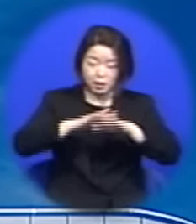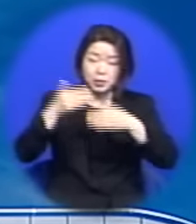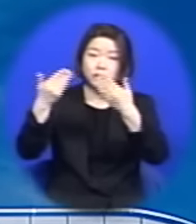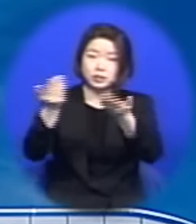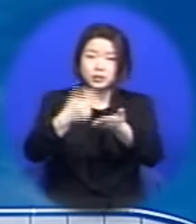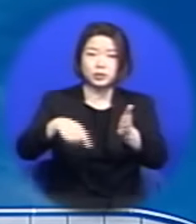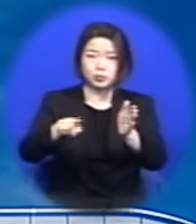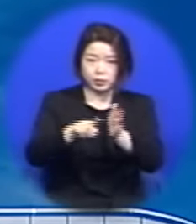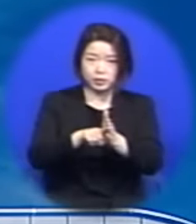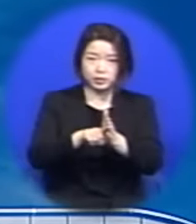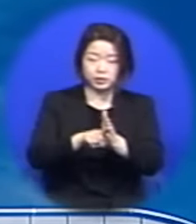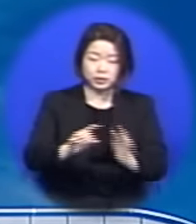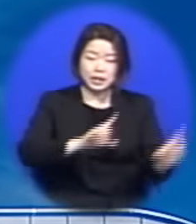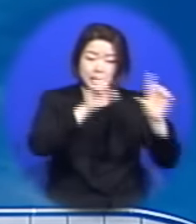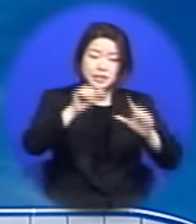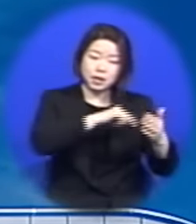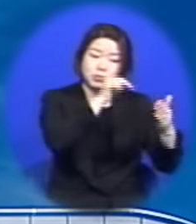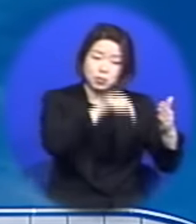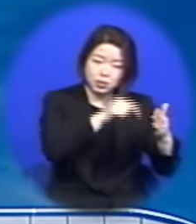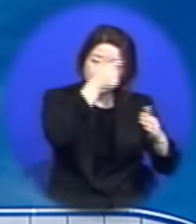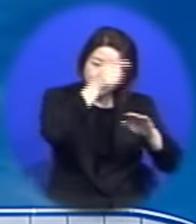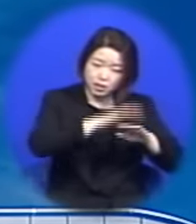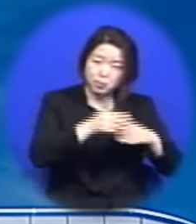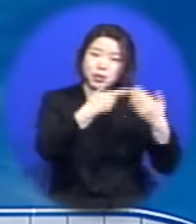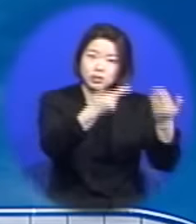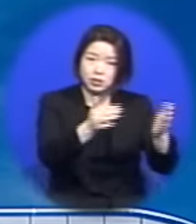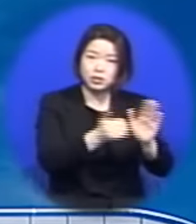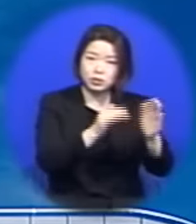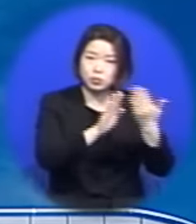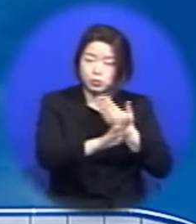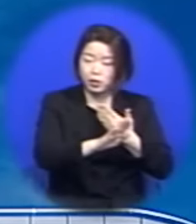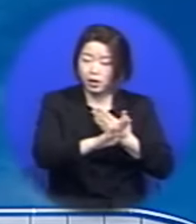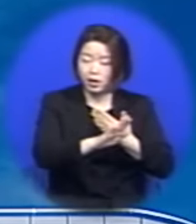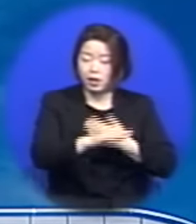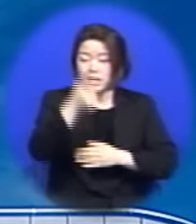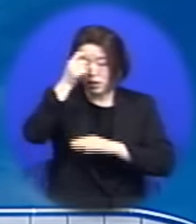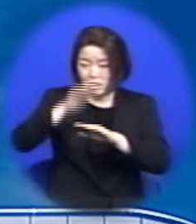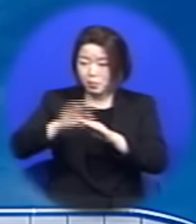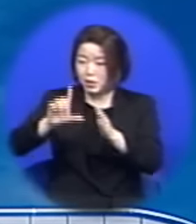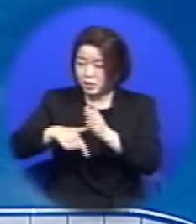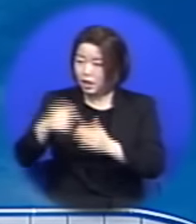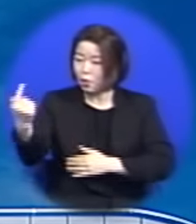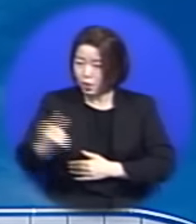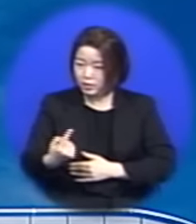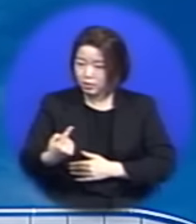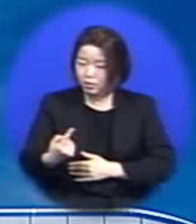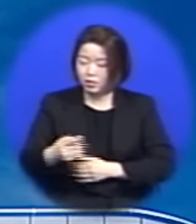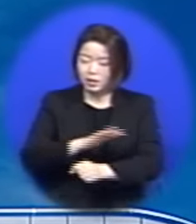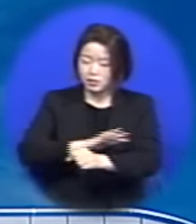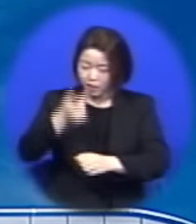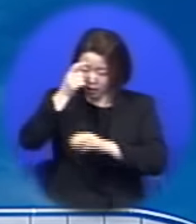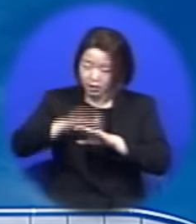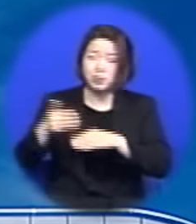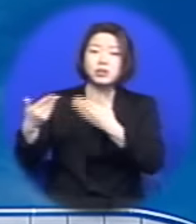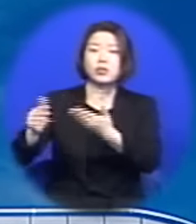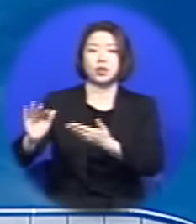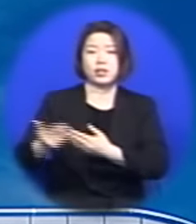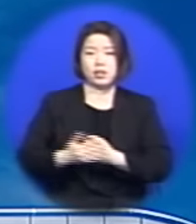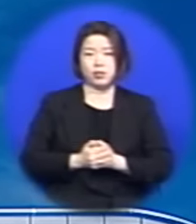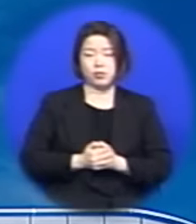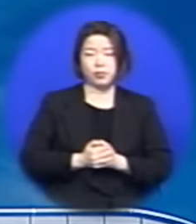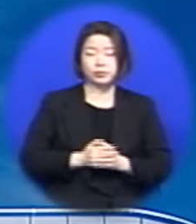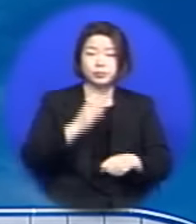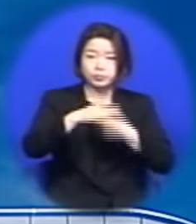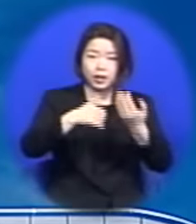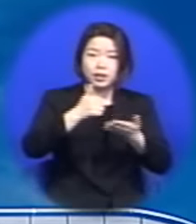men 삶으로 예배하고 이렇게 예배 때 와서 예배해야 되는 거지요 하나님께 이렇게 예배했다